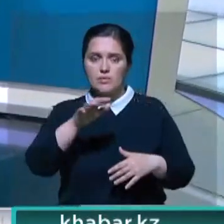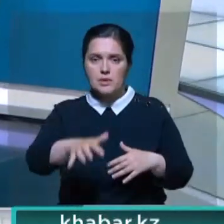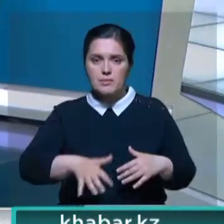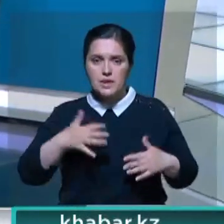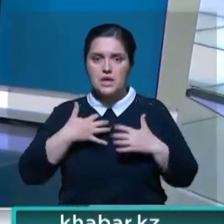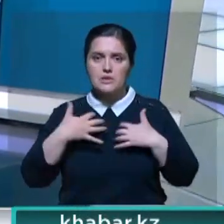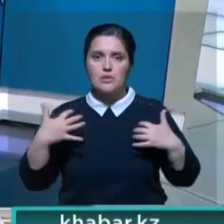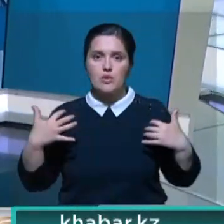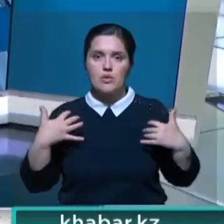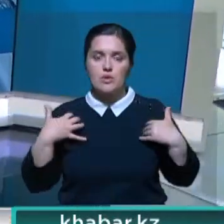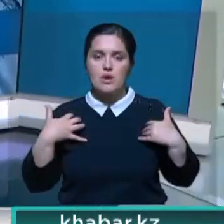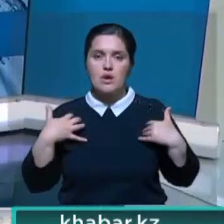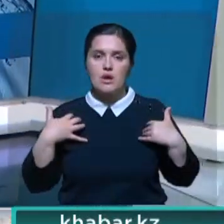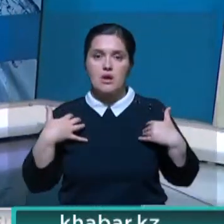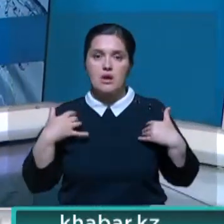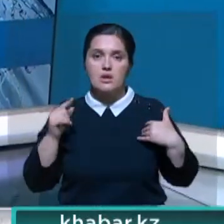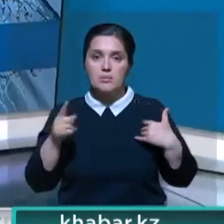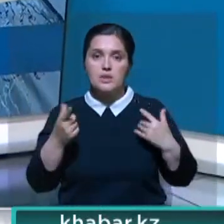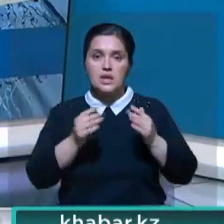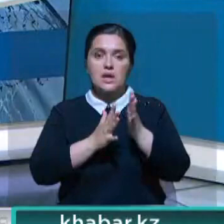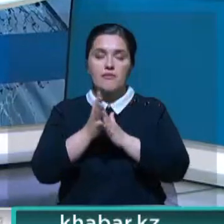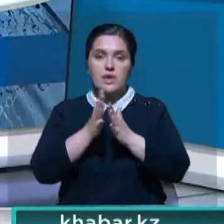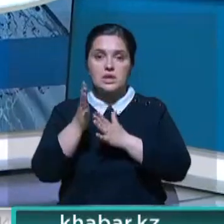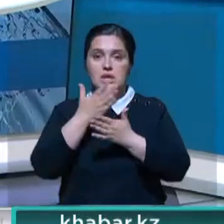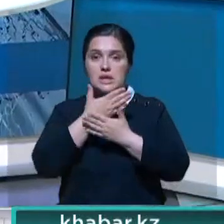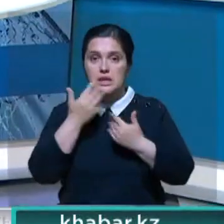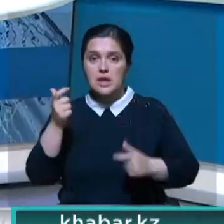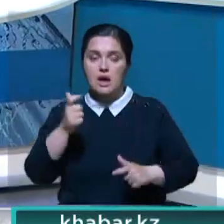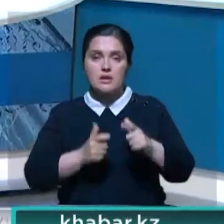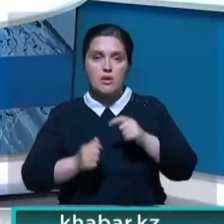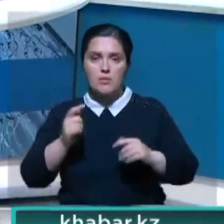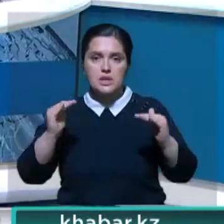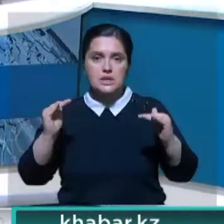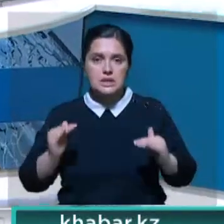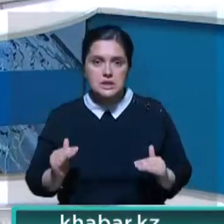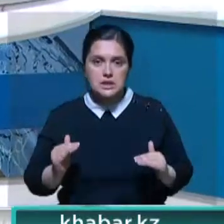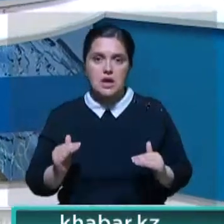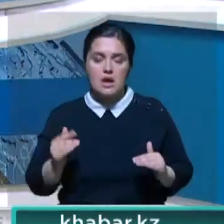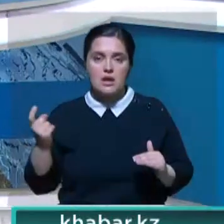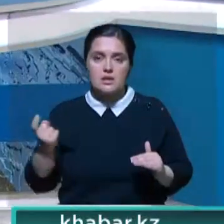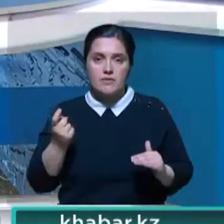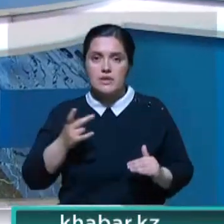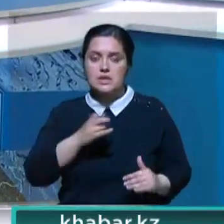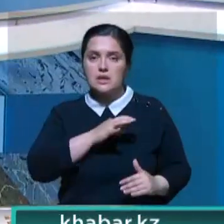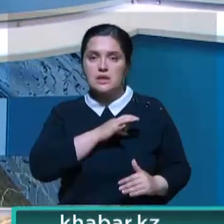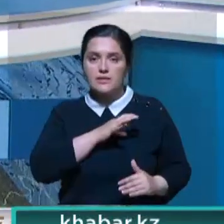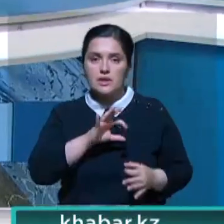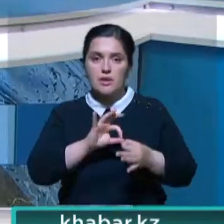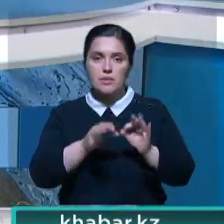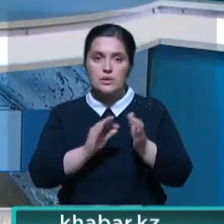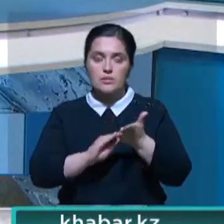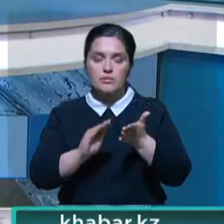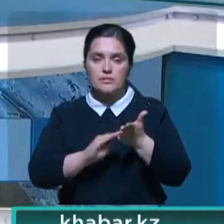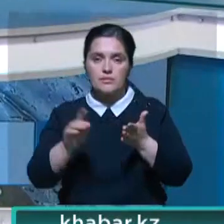все перепахано, и скот приходится пасти там, где травы практически нет. Надой молока снизились, и держать хозяйство становится